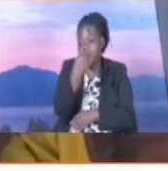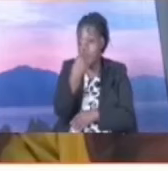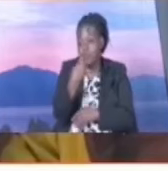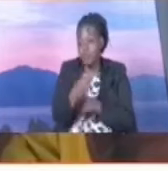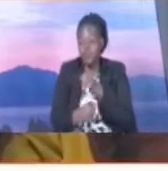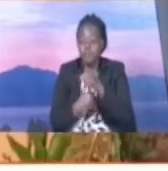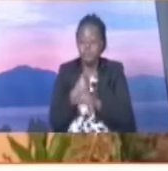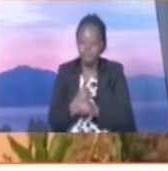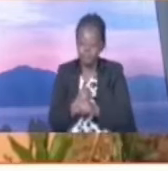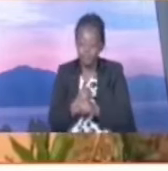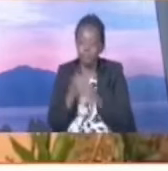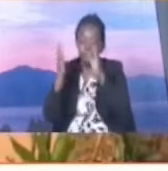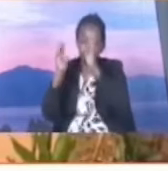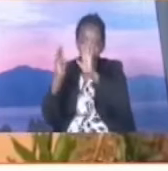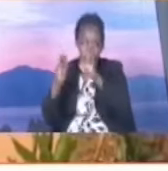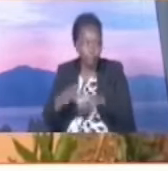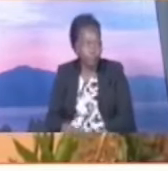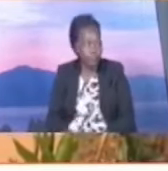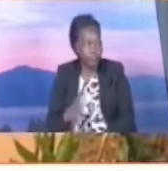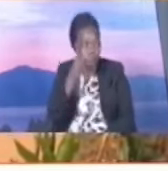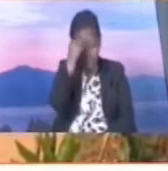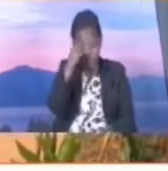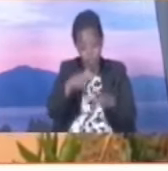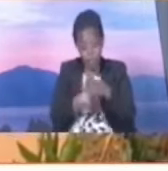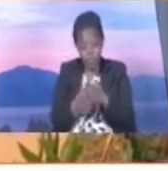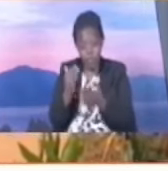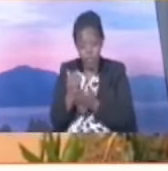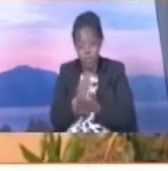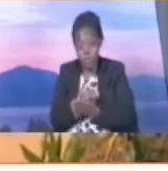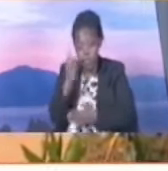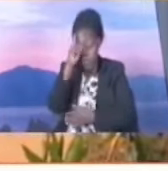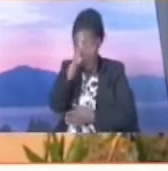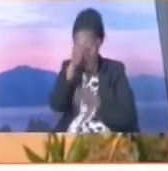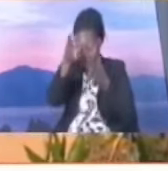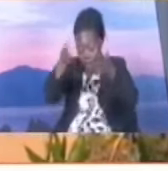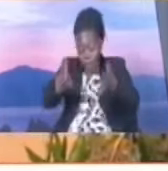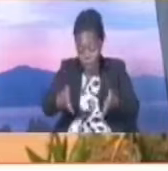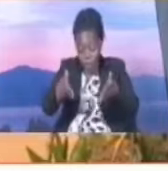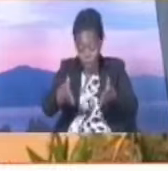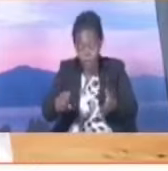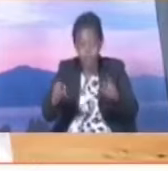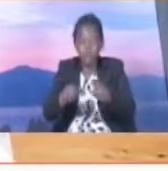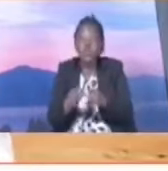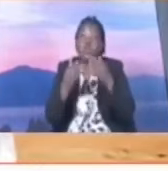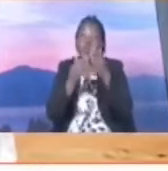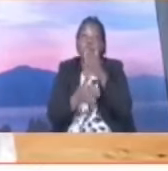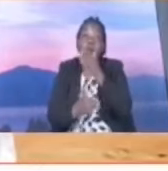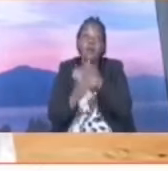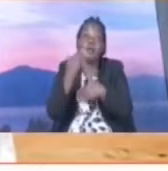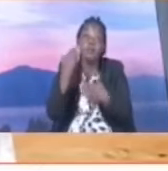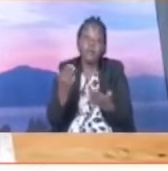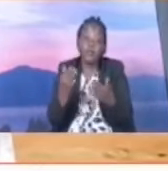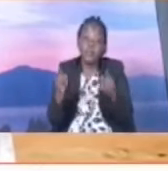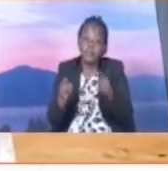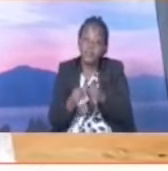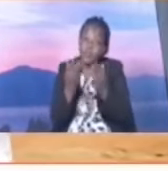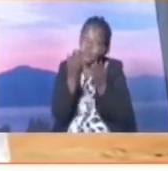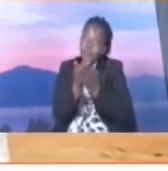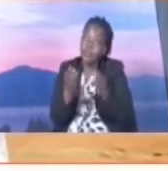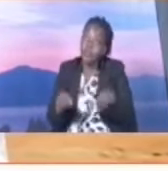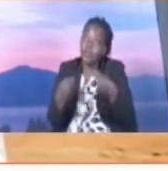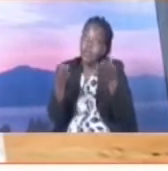ogw'omulundi ogwasatu mwogumu. Ekibeezaawo nno kuba Kabaka mwene Ssaabasajja Kabaka waali era tuweereza nnyo Mukama Katonda. Atwongere omuwa emikono gya